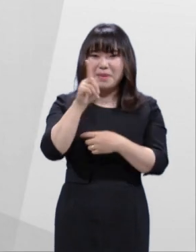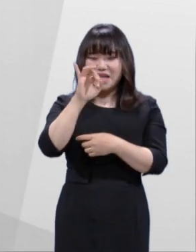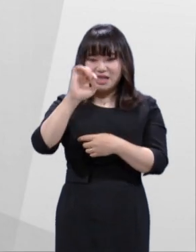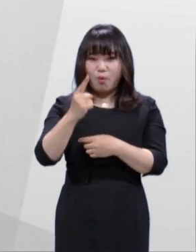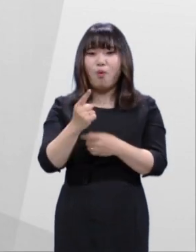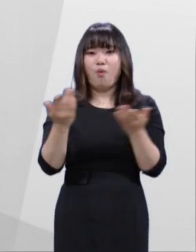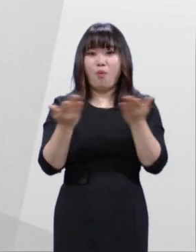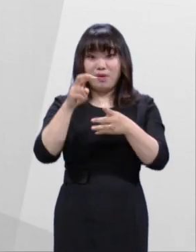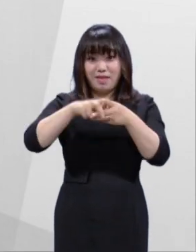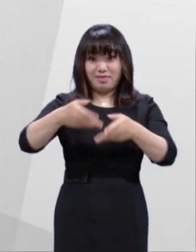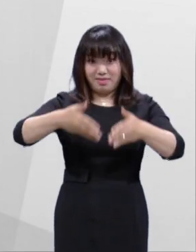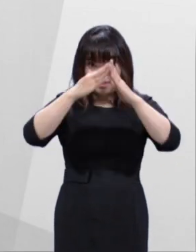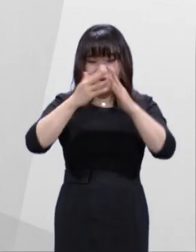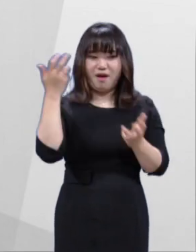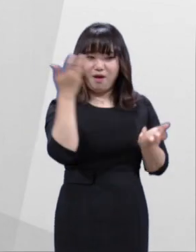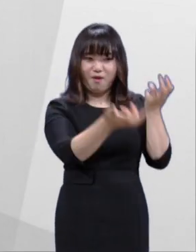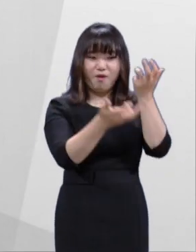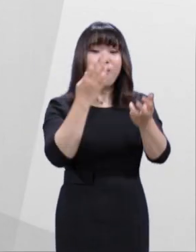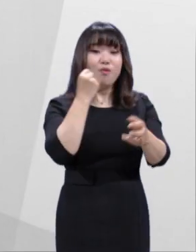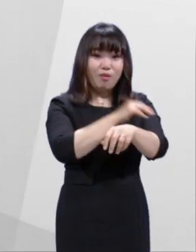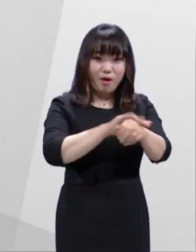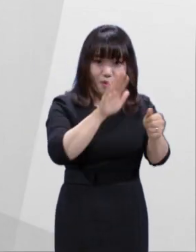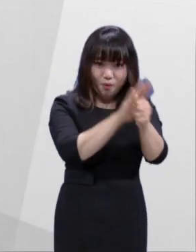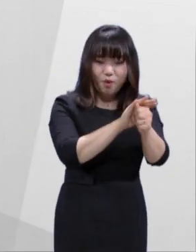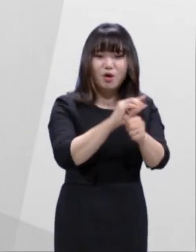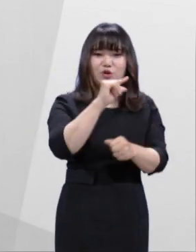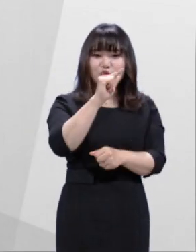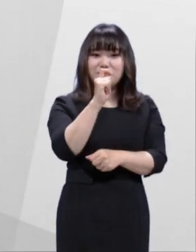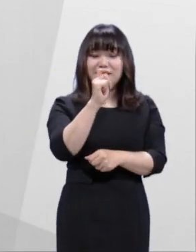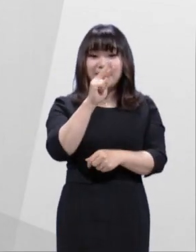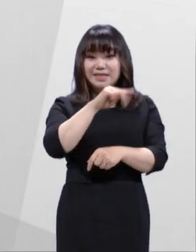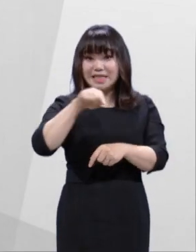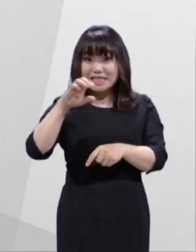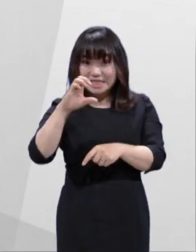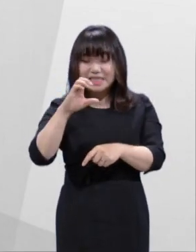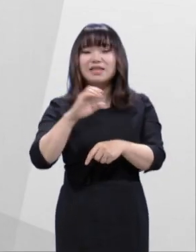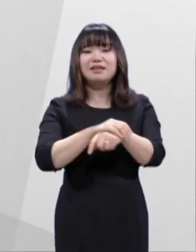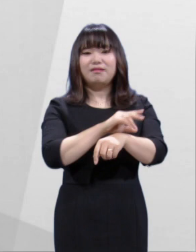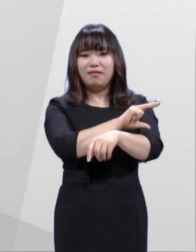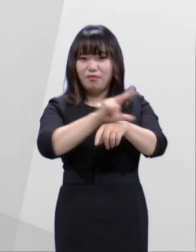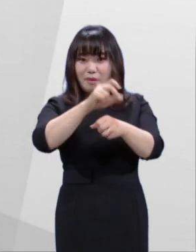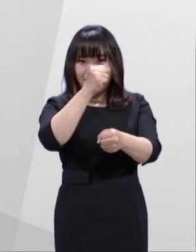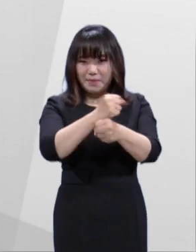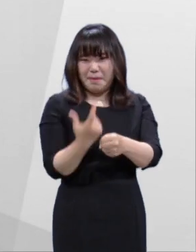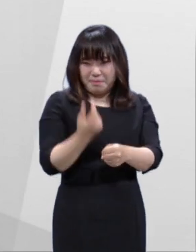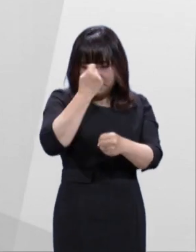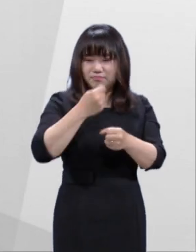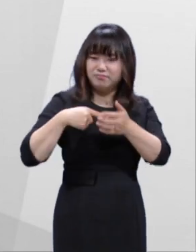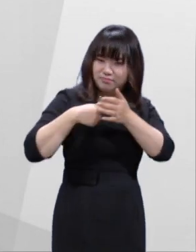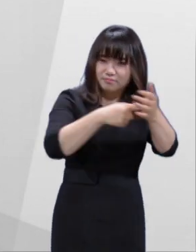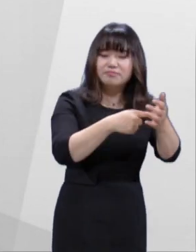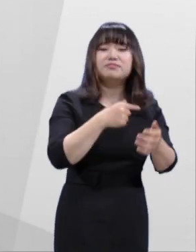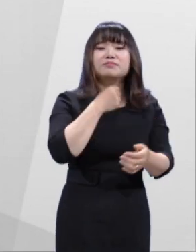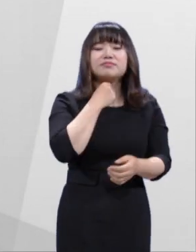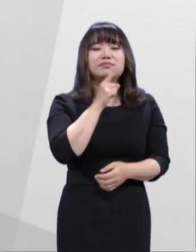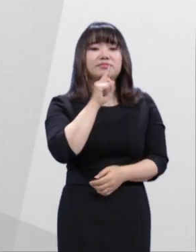단지를 조성하고 GTX C 노선 착공과 경전철 동북선의 조기 완공 등을